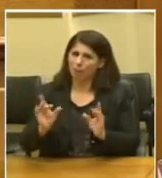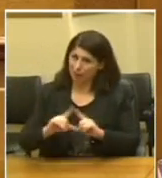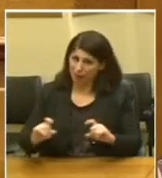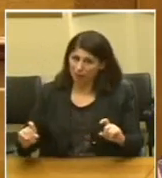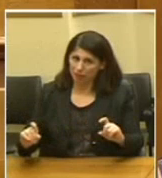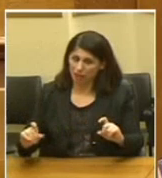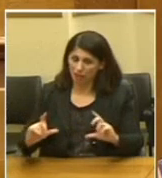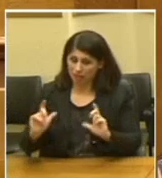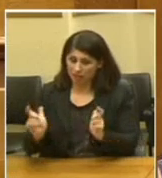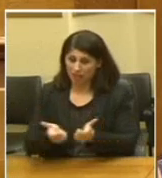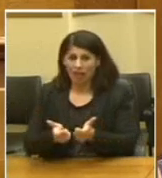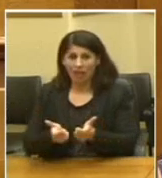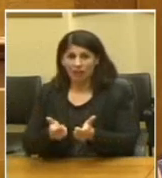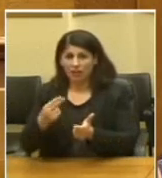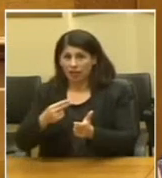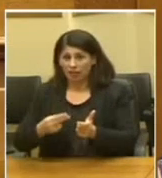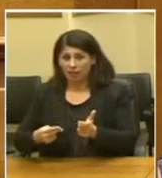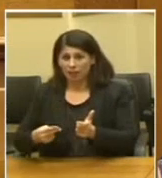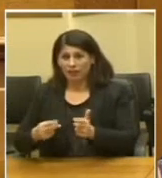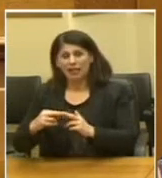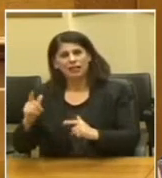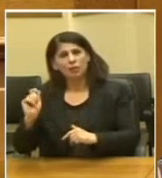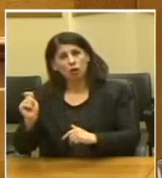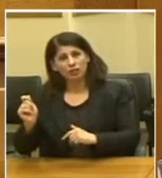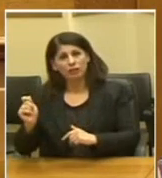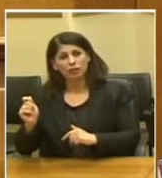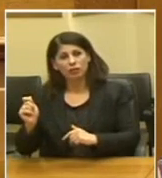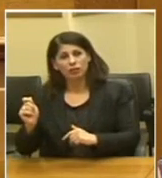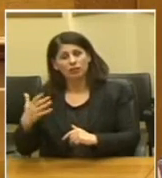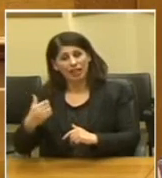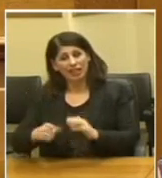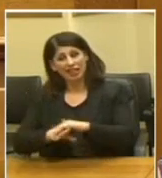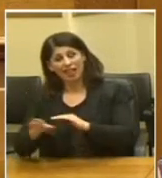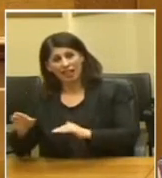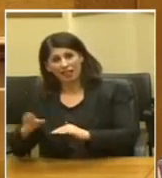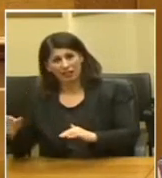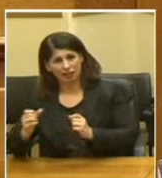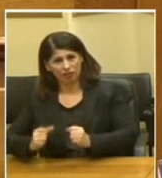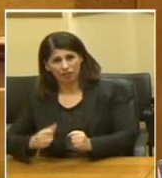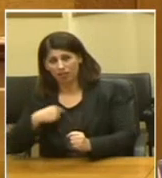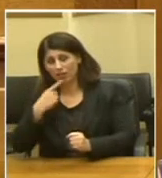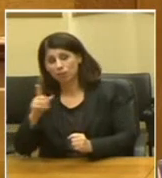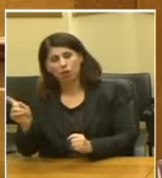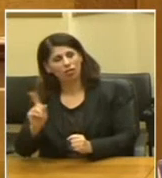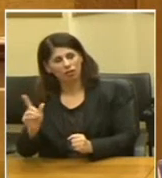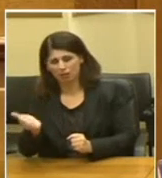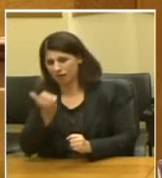Και στα εθνικά θέματα είναι τζάμπα για αντιπολιτευτικούς λόγους να παίρνετε ακραίες θέσεις. Θα σας πω ότι δεν είναι έτσι. Κάνετε